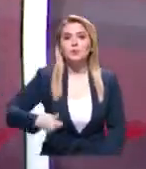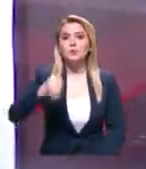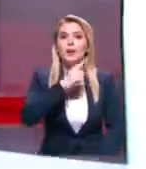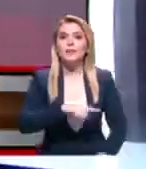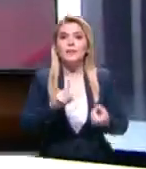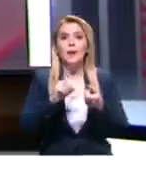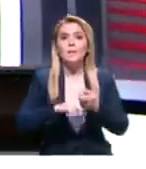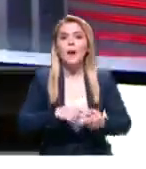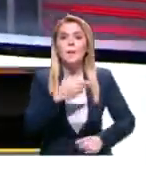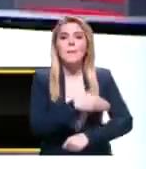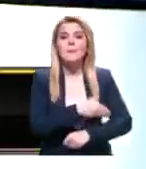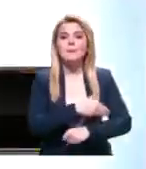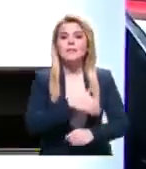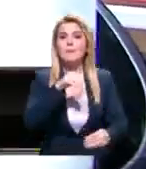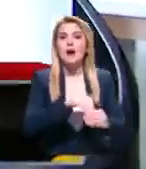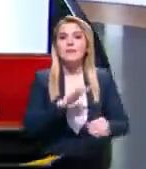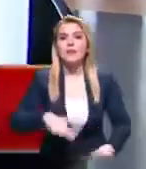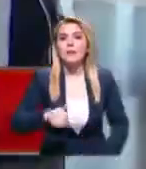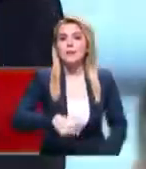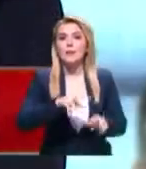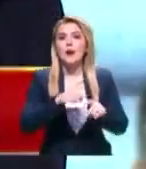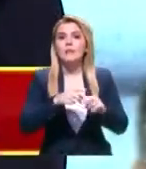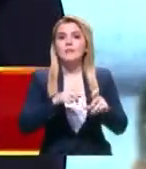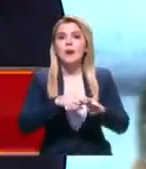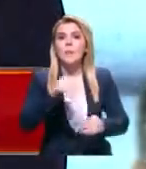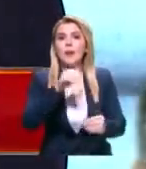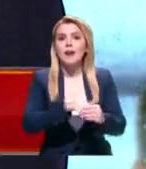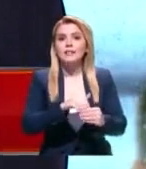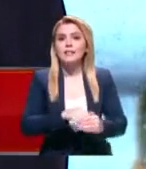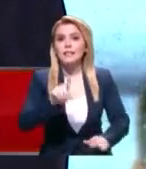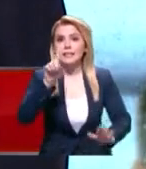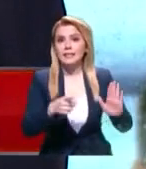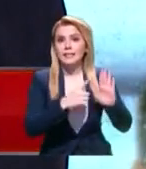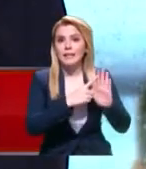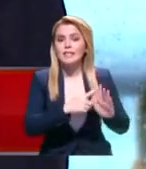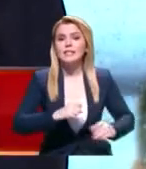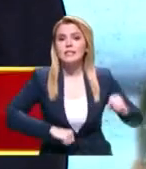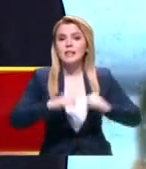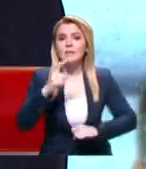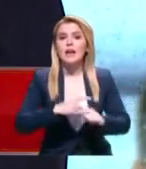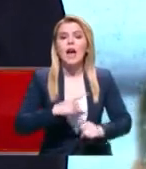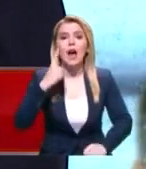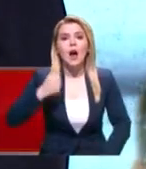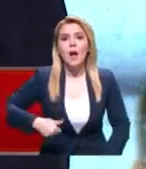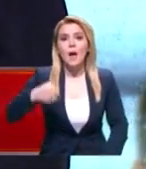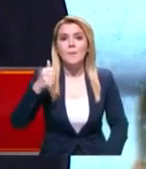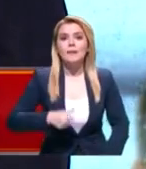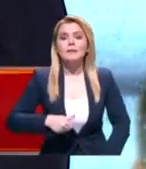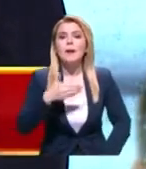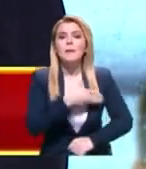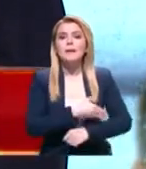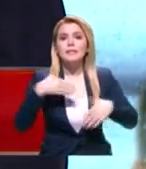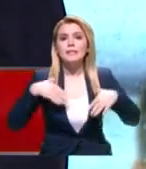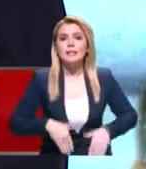Cumhurbaşkanı adayı ve Memleket Partisi Genel Başkanı Muharrem İnce partisinin işaretini ilk kez rakibi Erdoğan'ın memleketi Rize'de açıkladı.